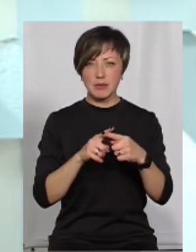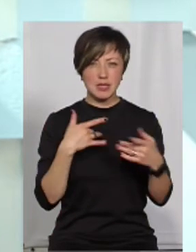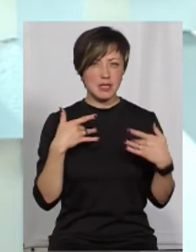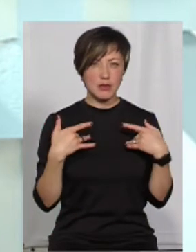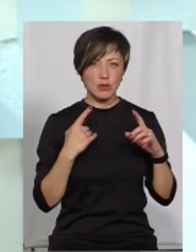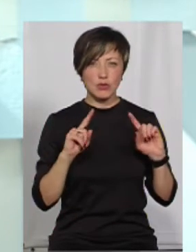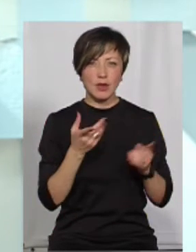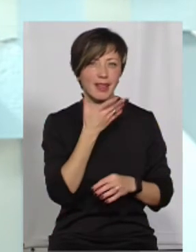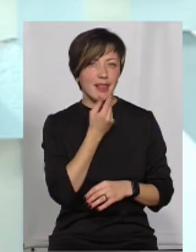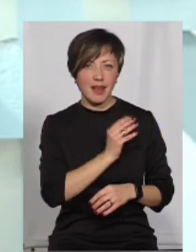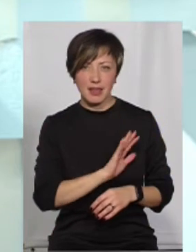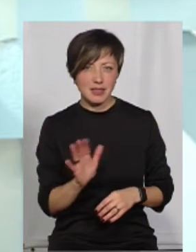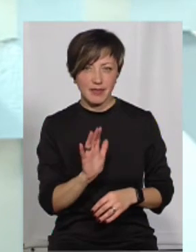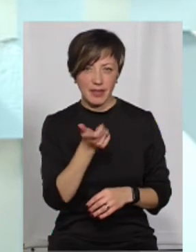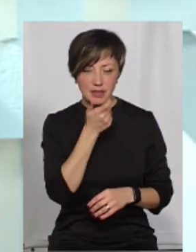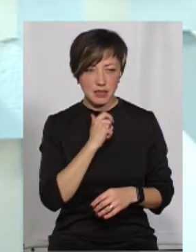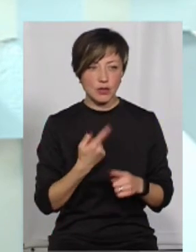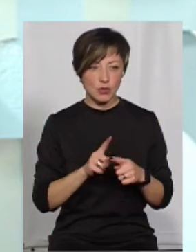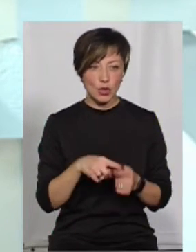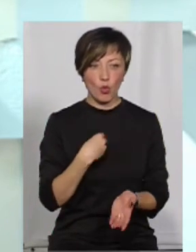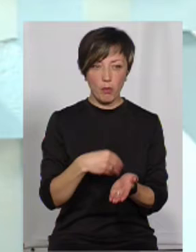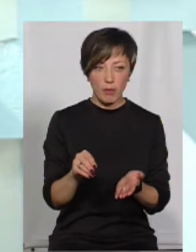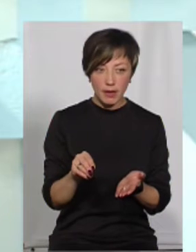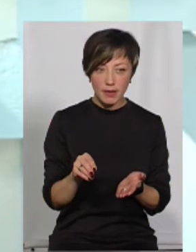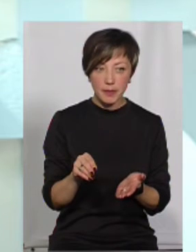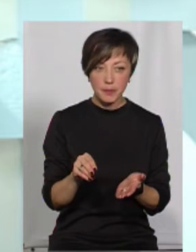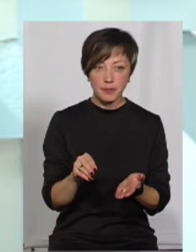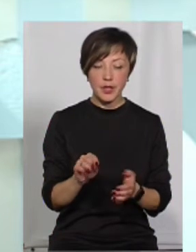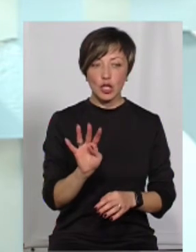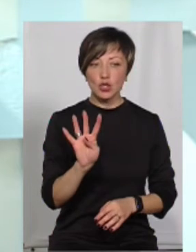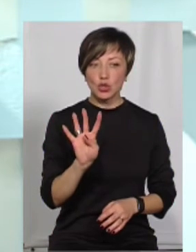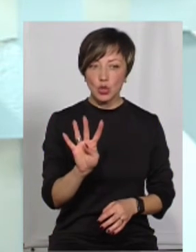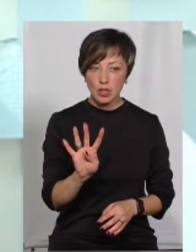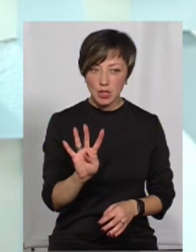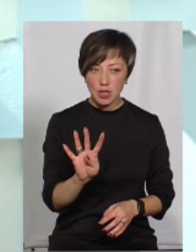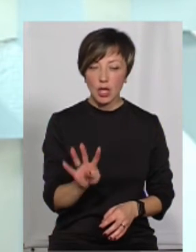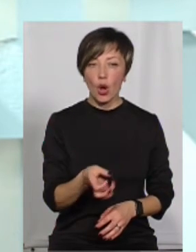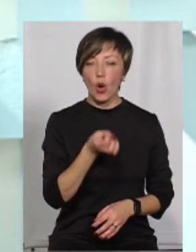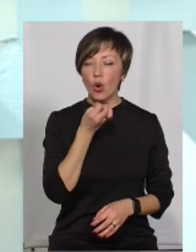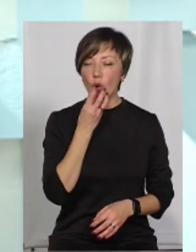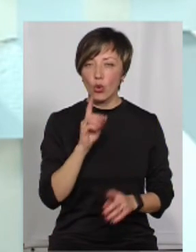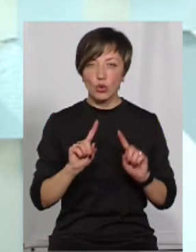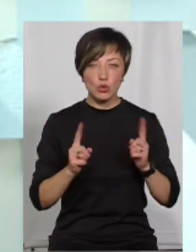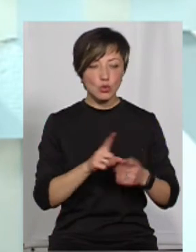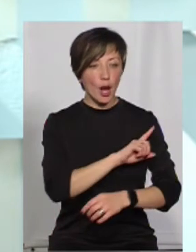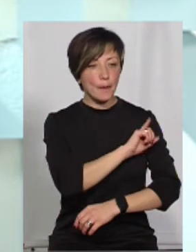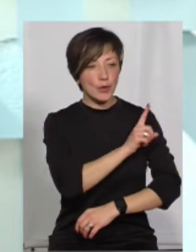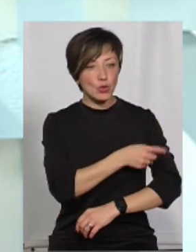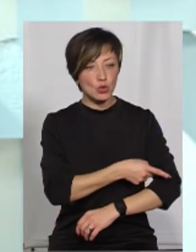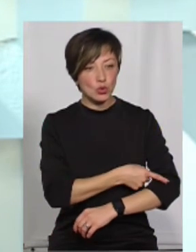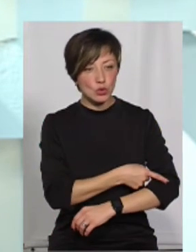було надзвичайно некрасиво, неестетично, і ось ми купили 4 хороших, дуже таких